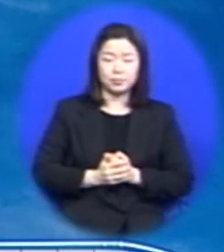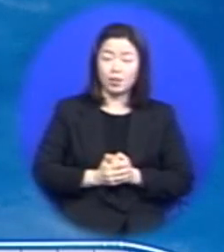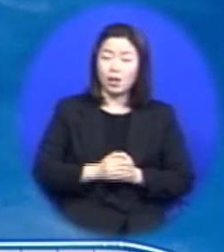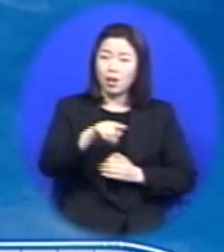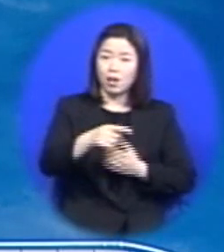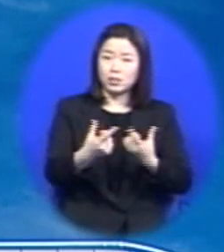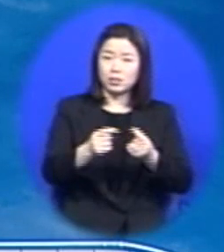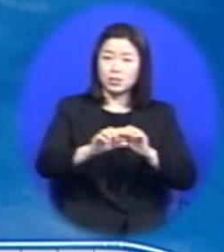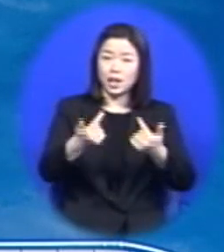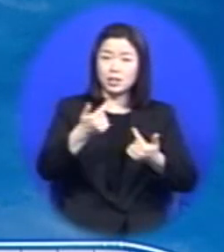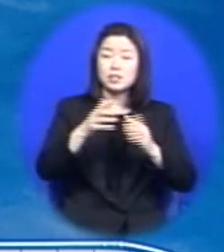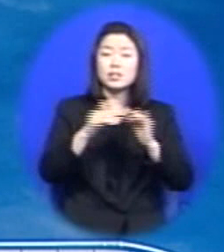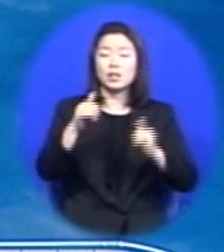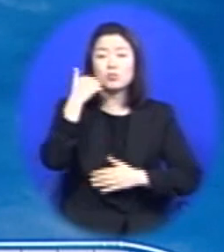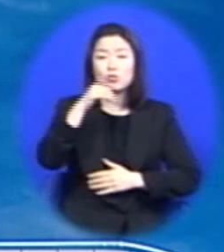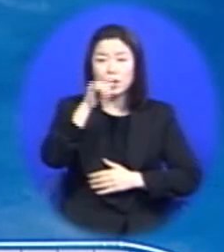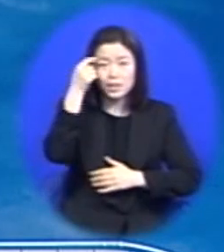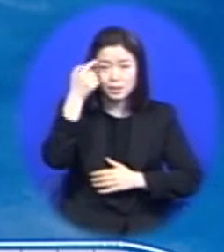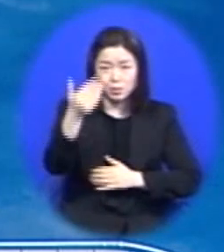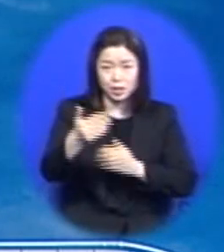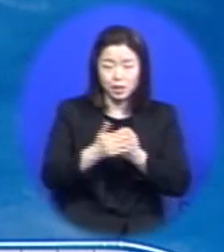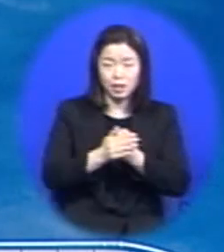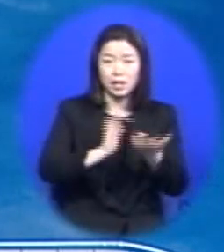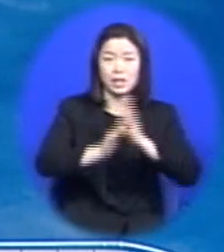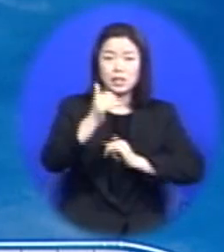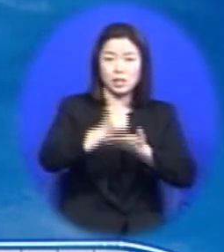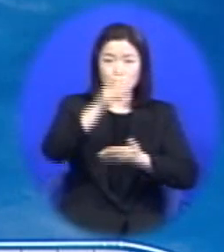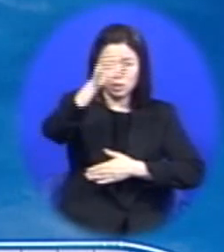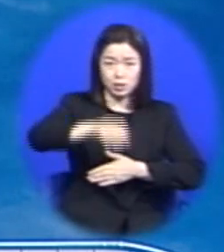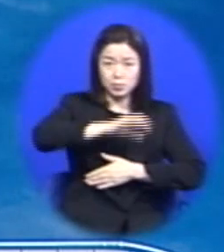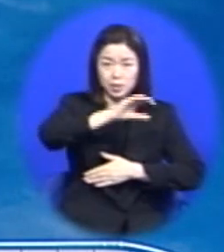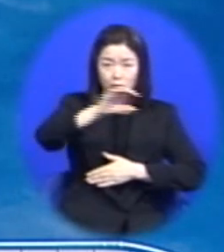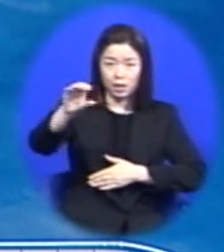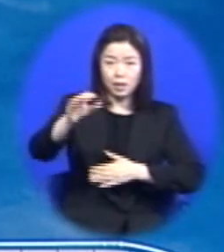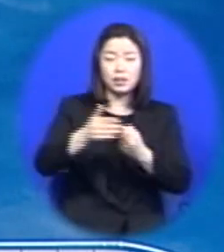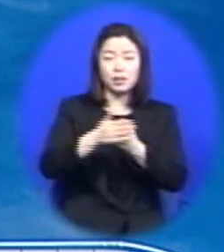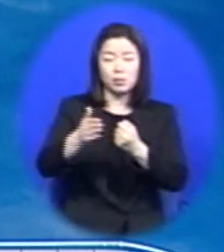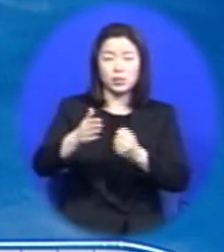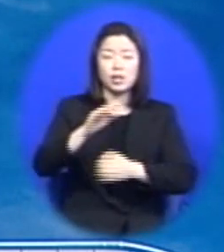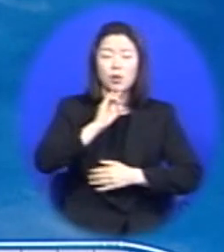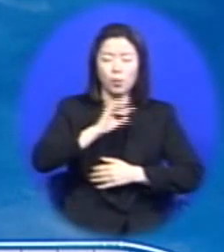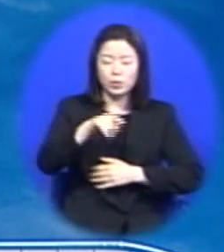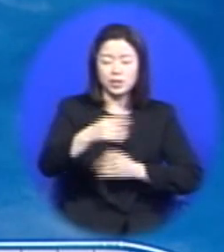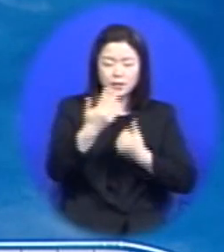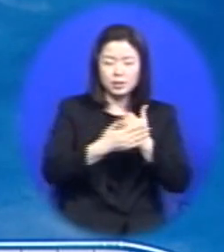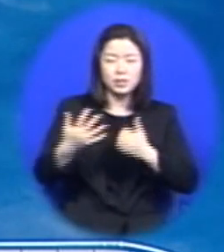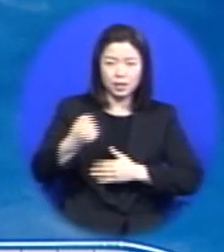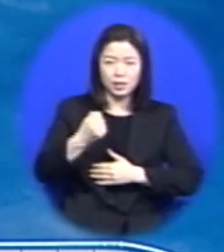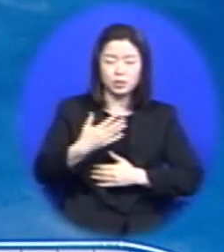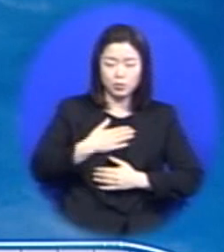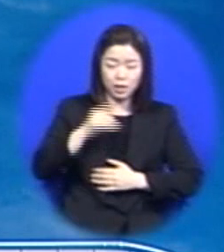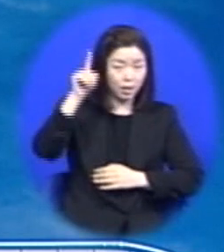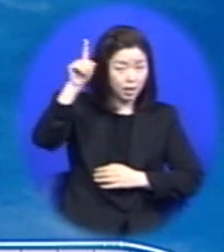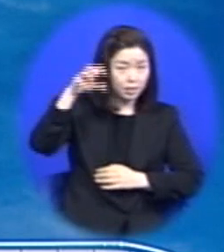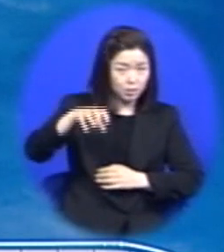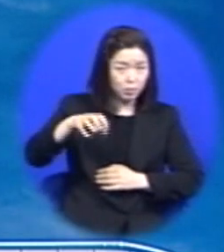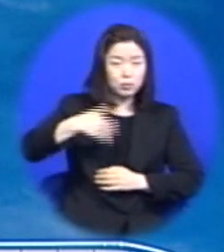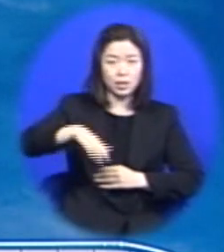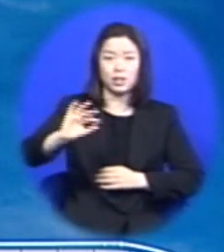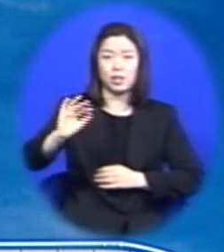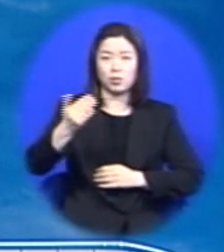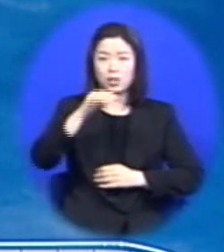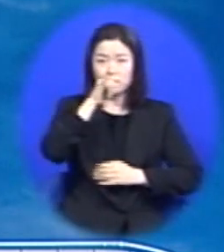그렇지 않을 사람 누가 있습니까? 예수님의 십자가 때문에 오직 그 은혜로 내가 지금 천국에 가게 됐습니다.